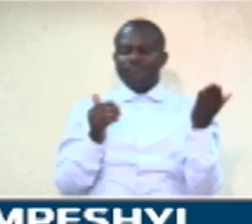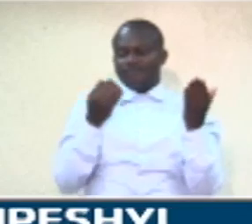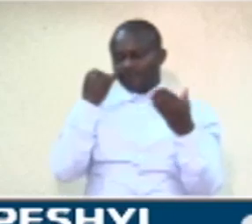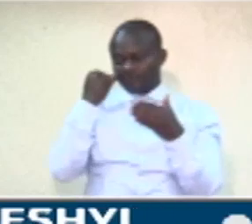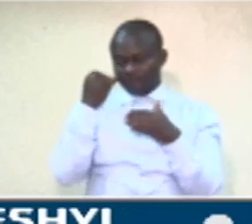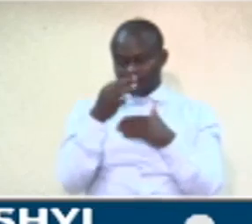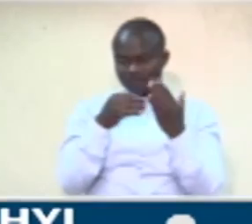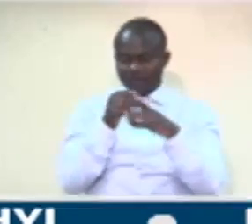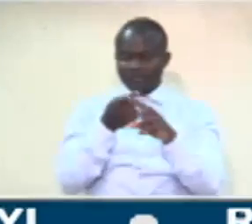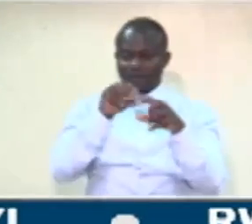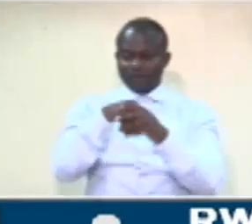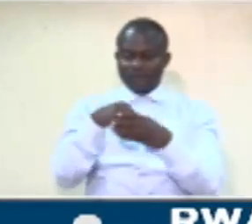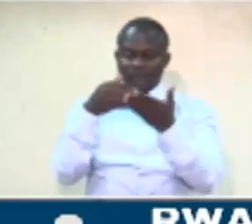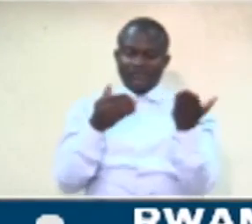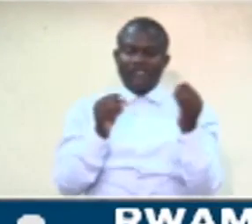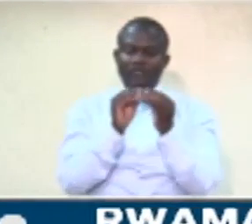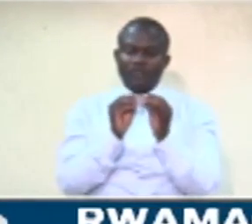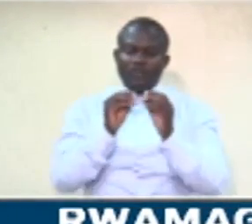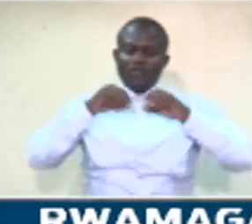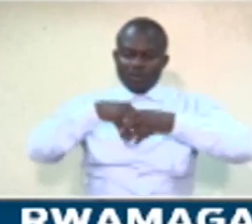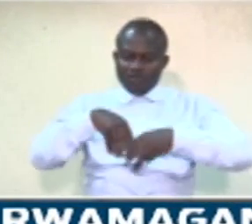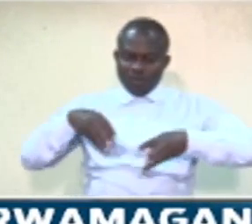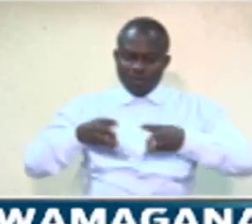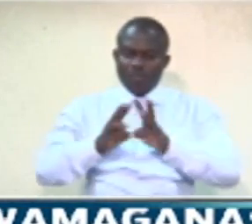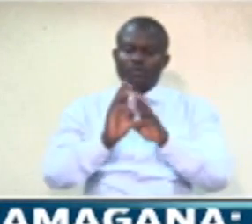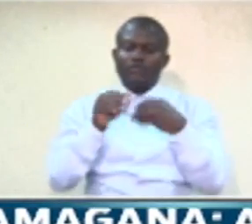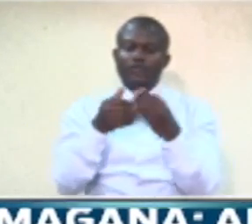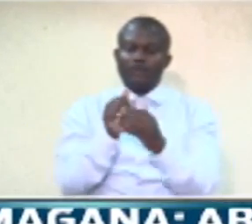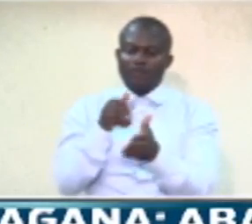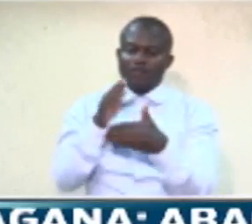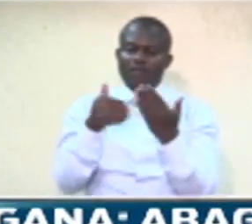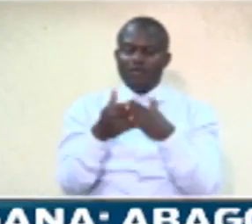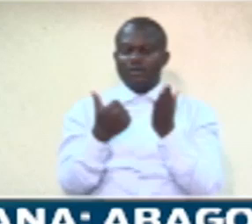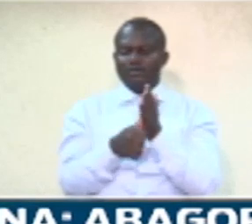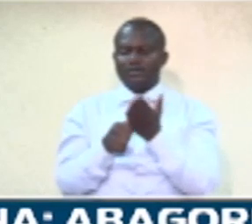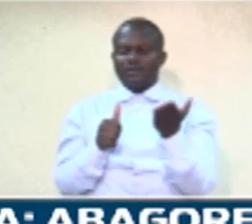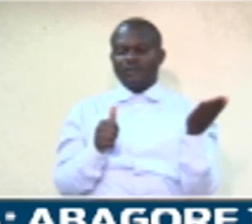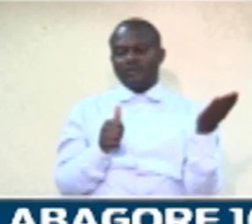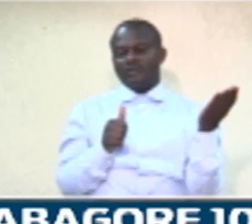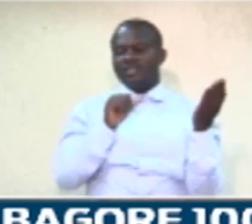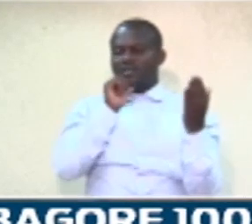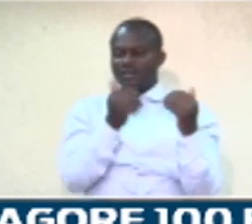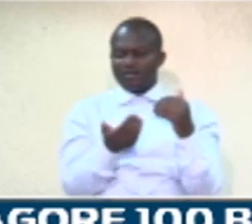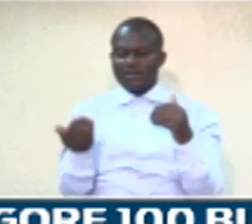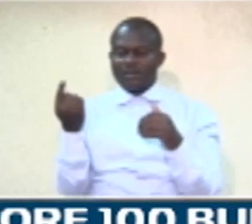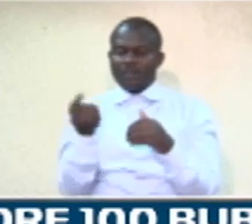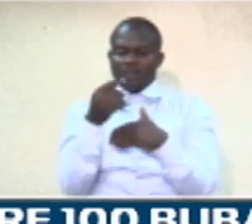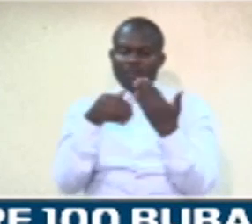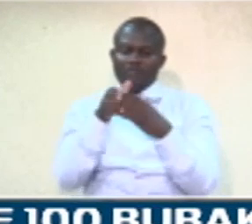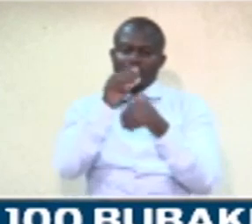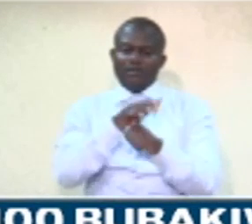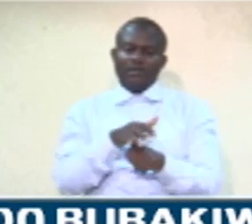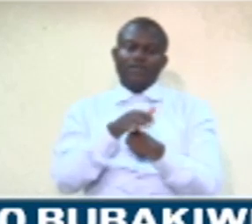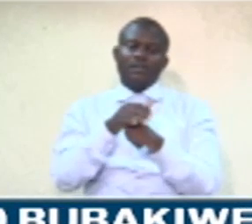baramutse bavuye ahangaha, tukumvikana kuri modalities ku buryo twabikurikirana ibibazo. Nta mwana wahohoterwa ku kagari,